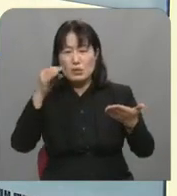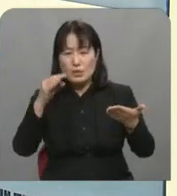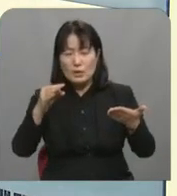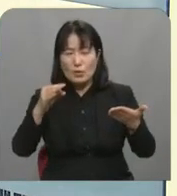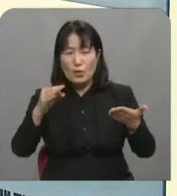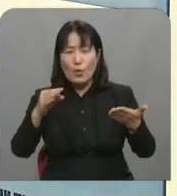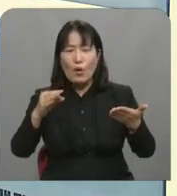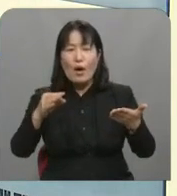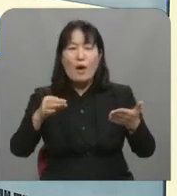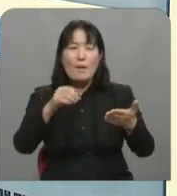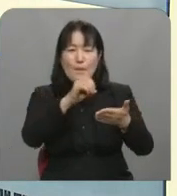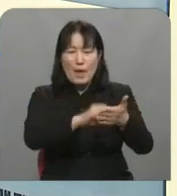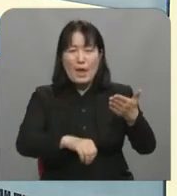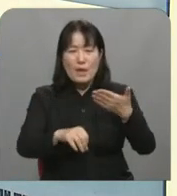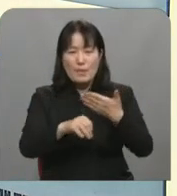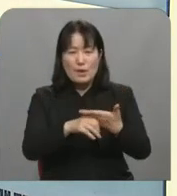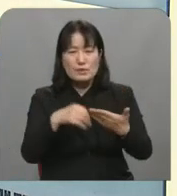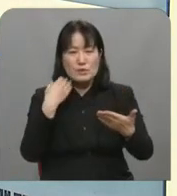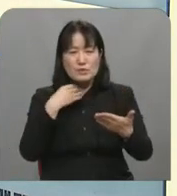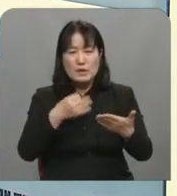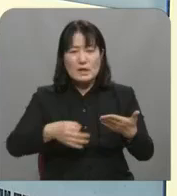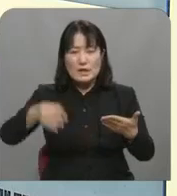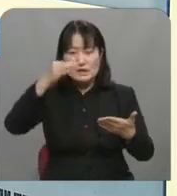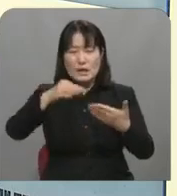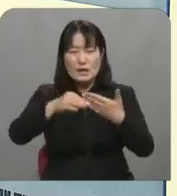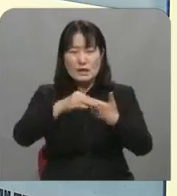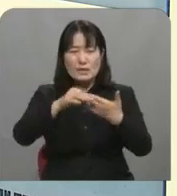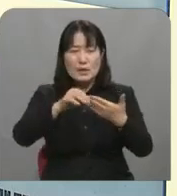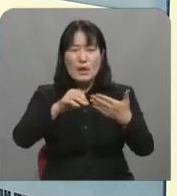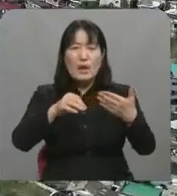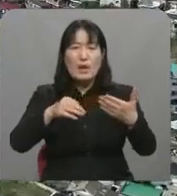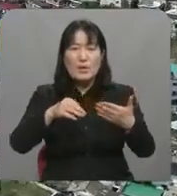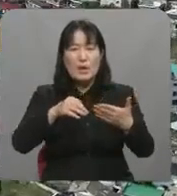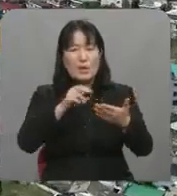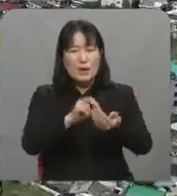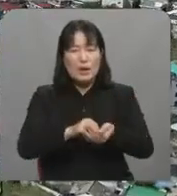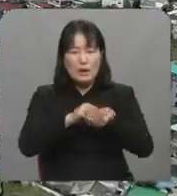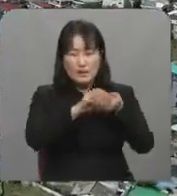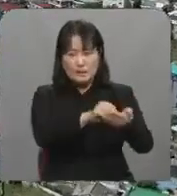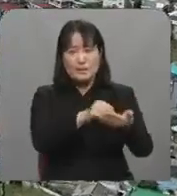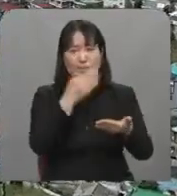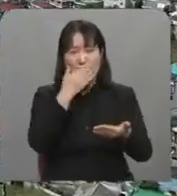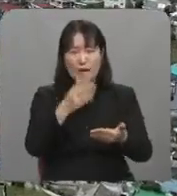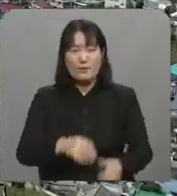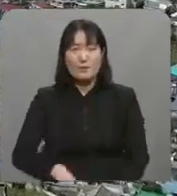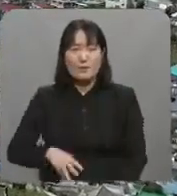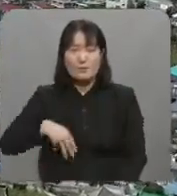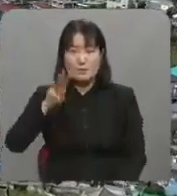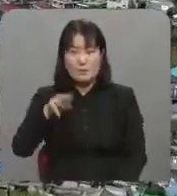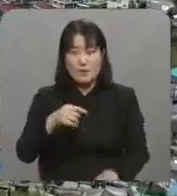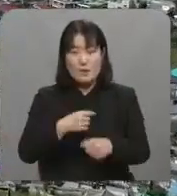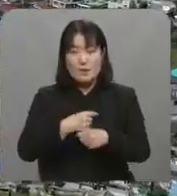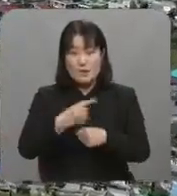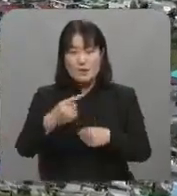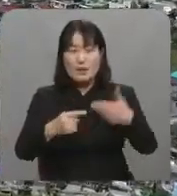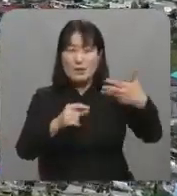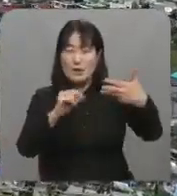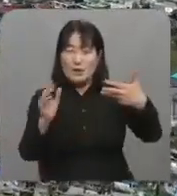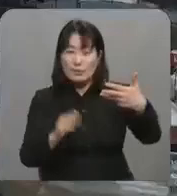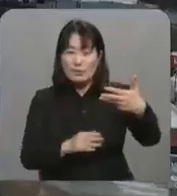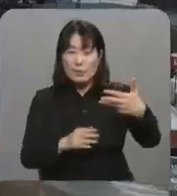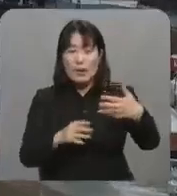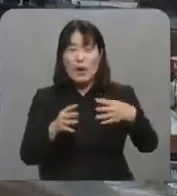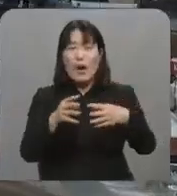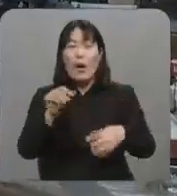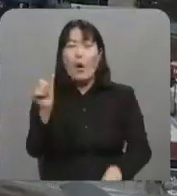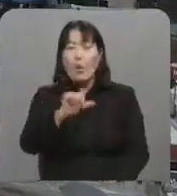등을 차감한 금액이 전세보증금 이상인 경우에만 가입할 수 있습니다. 춘천의 경우 내년 8월부터 5,000세대